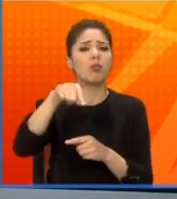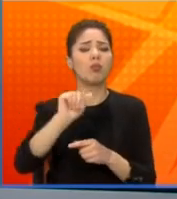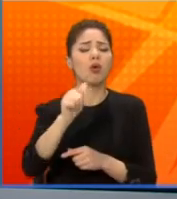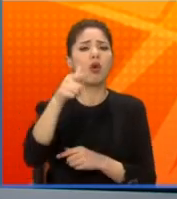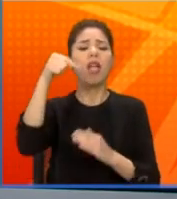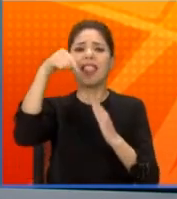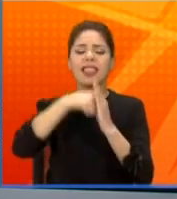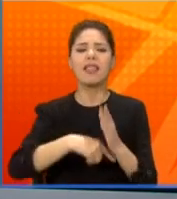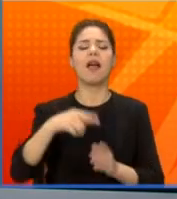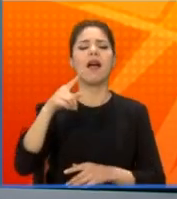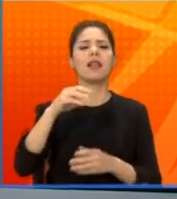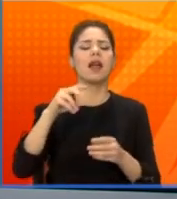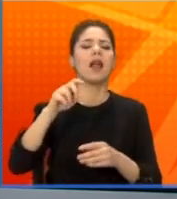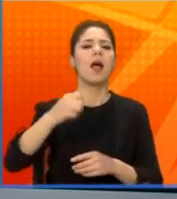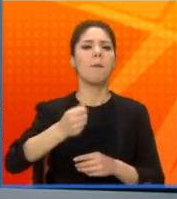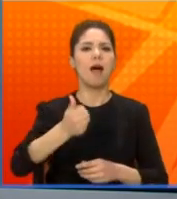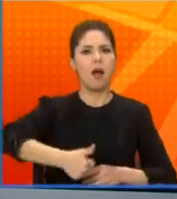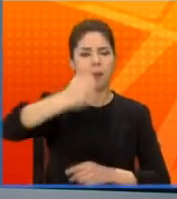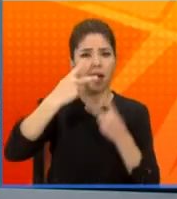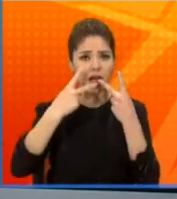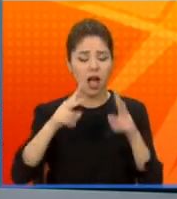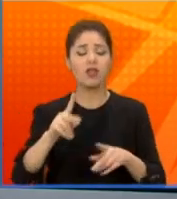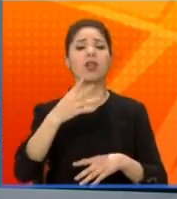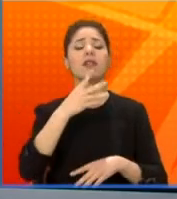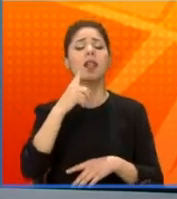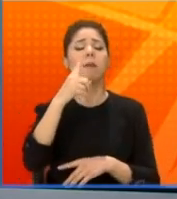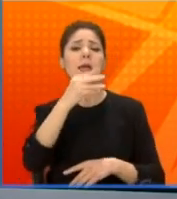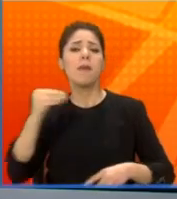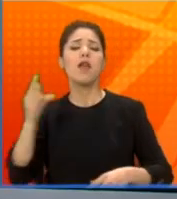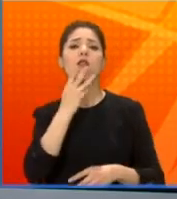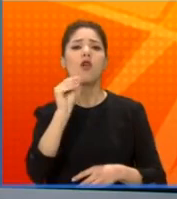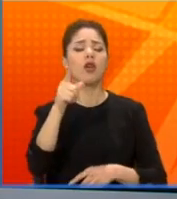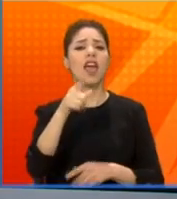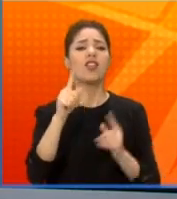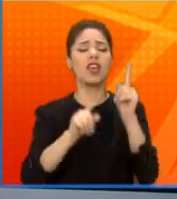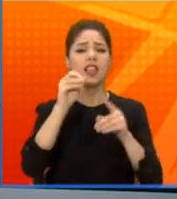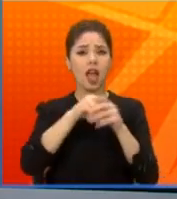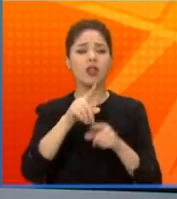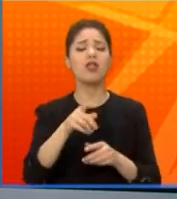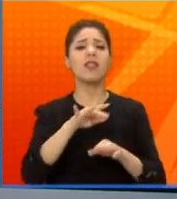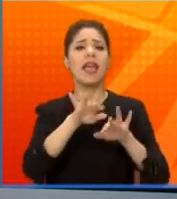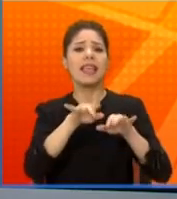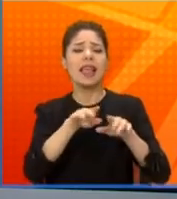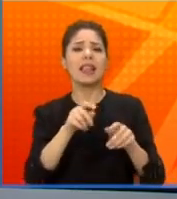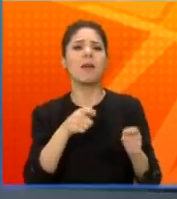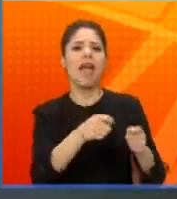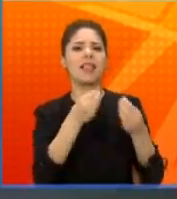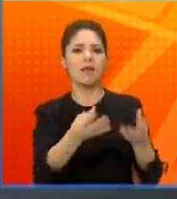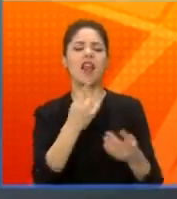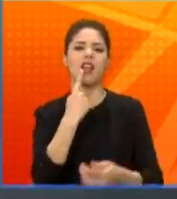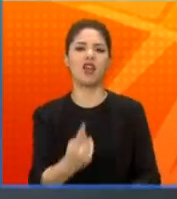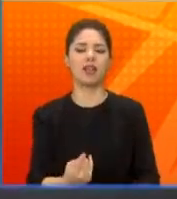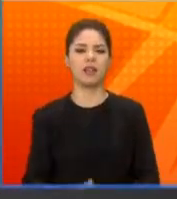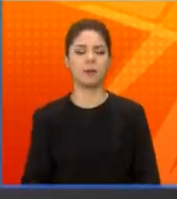Berat Albayrak açıkladı. 1 milyon gence internet üzerinden yazılım eğitimi verileceğini söyledi.